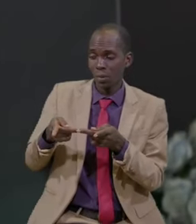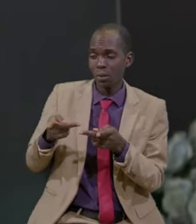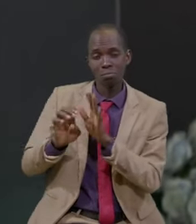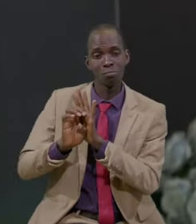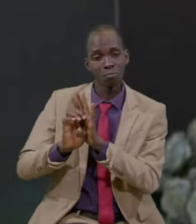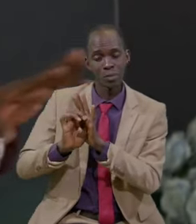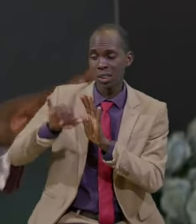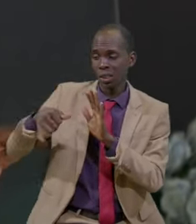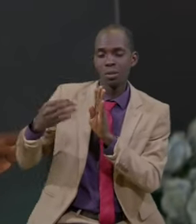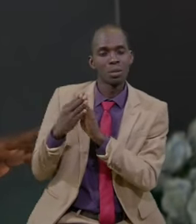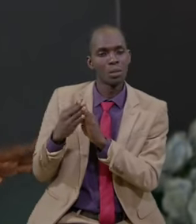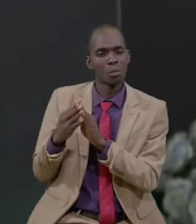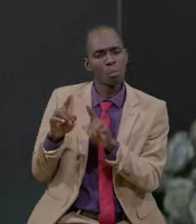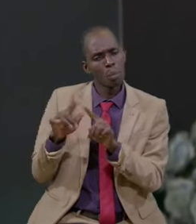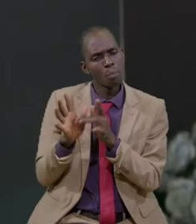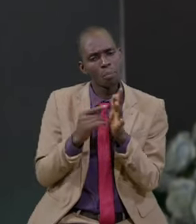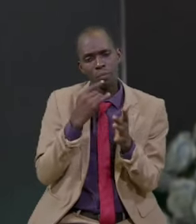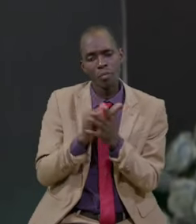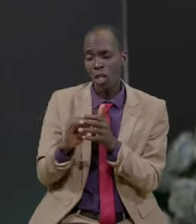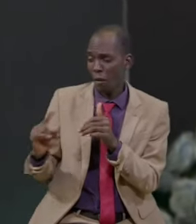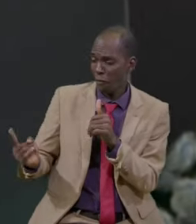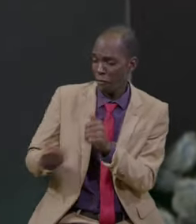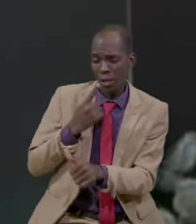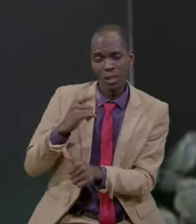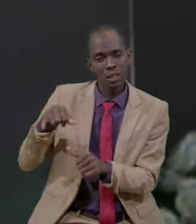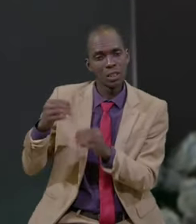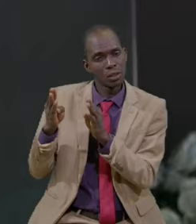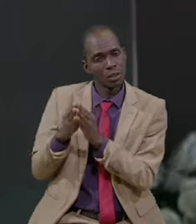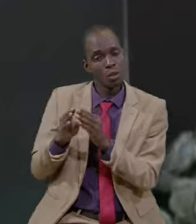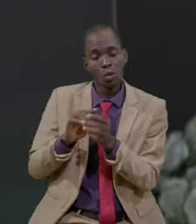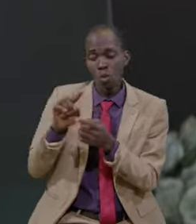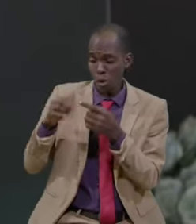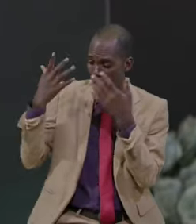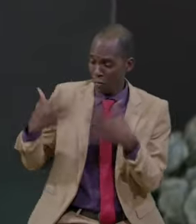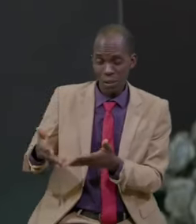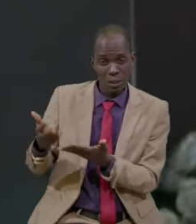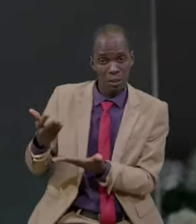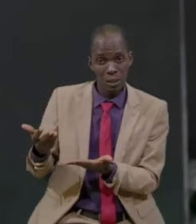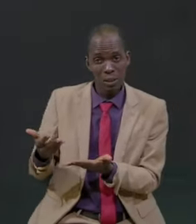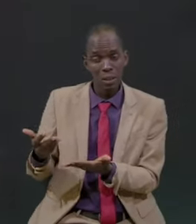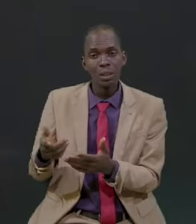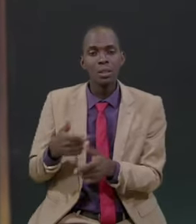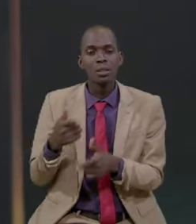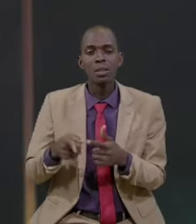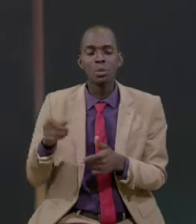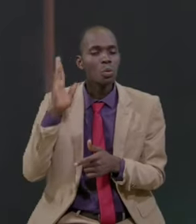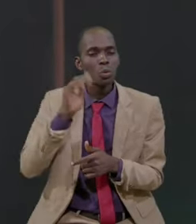premièrement à Jérusalem, quand vous aurez fini là-bas, vous n'irez jamais dans la Judée, mais